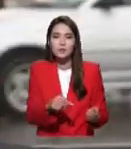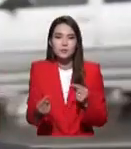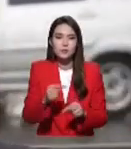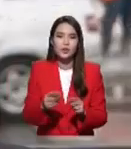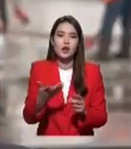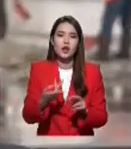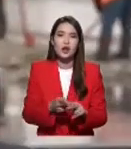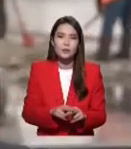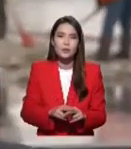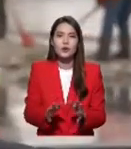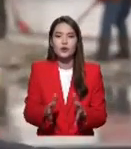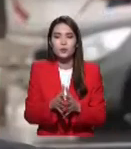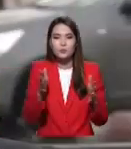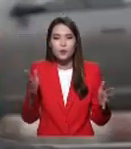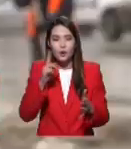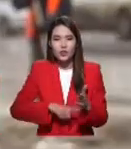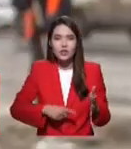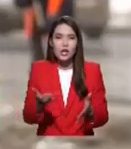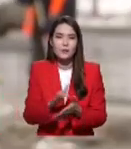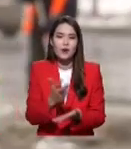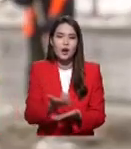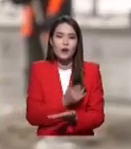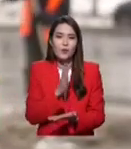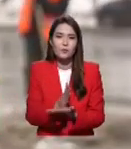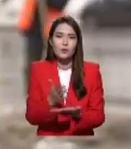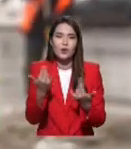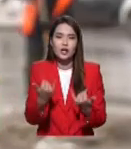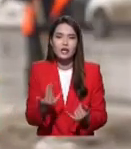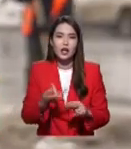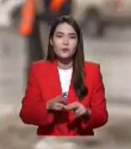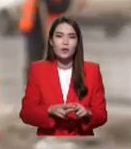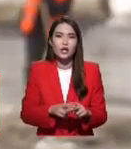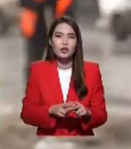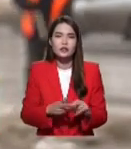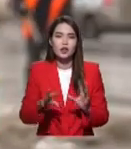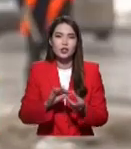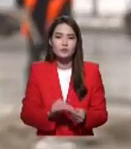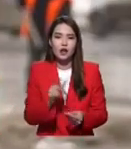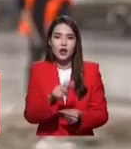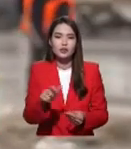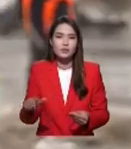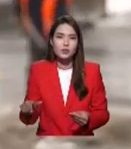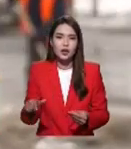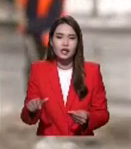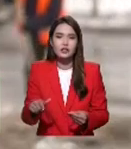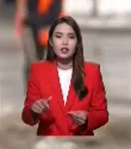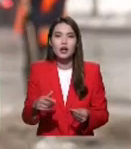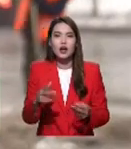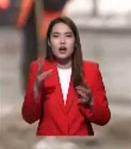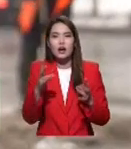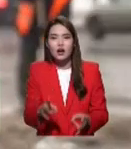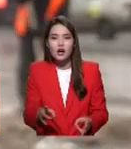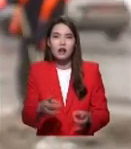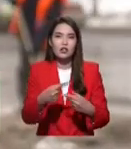қазақ дәстүріне тән бір қасиеттердің бірі болып табылады. Еріктілік кезінде, яғни жалпы адамдарға қажет жандарға